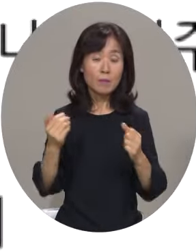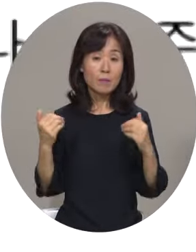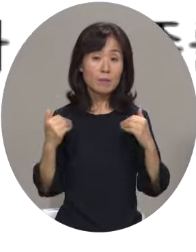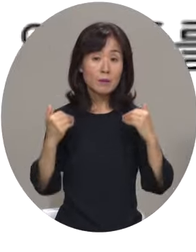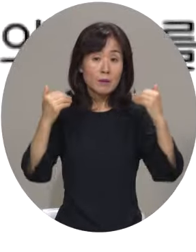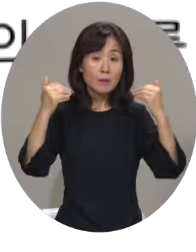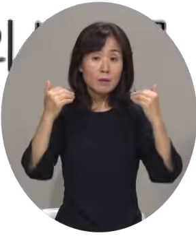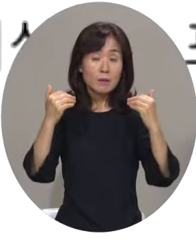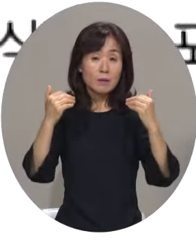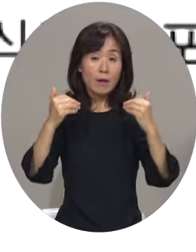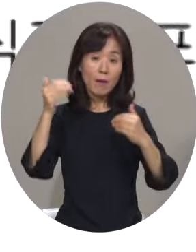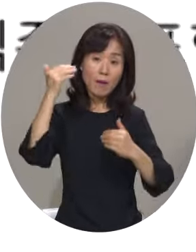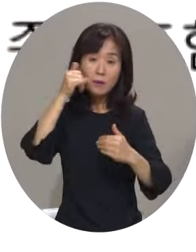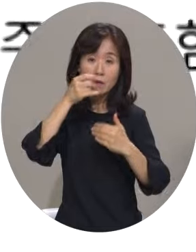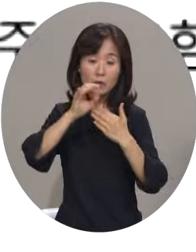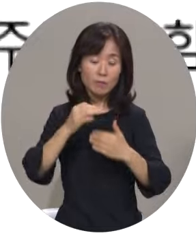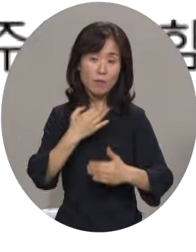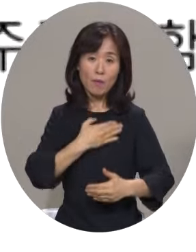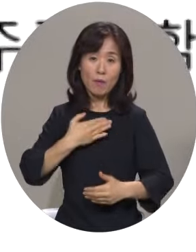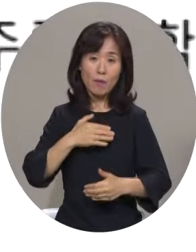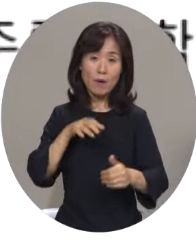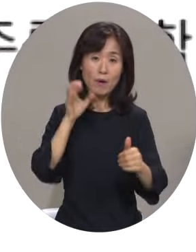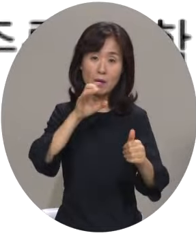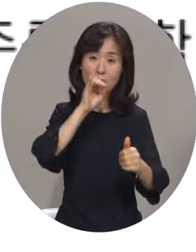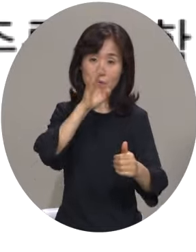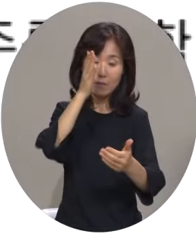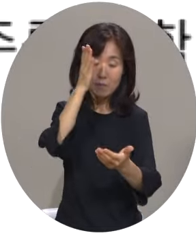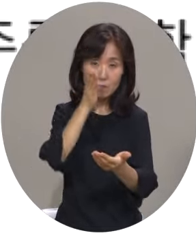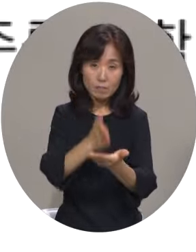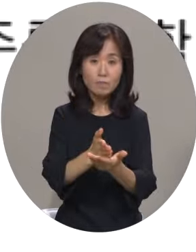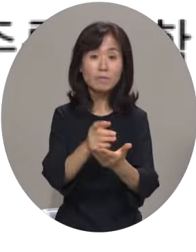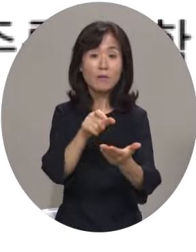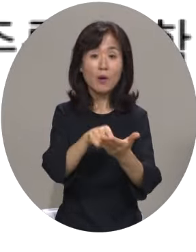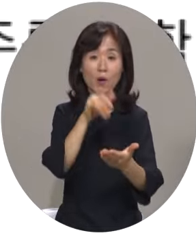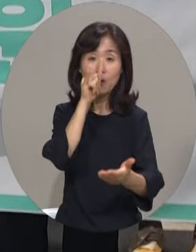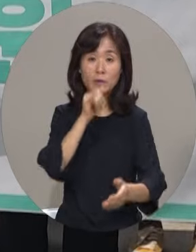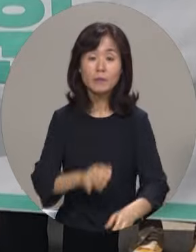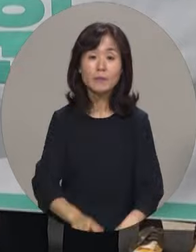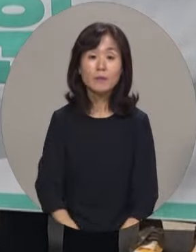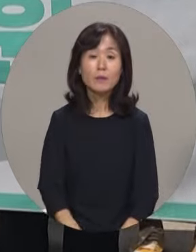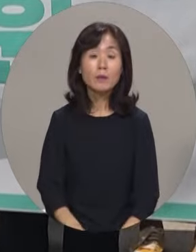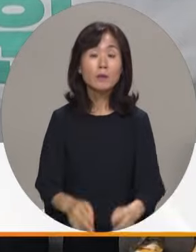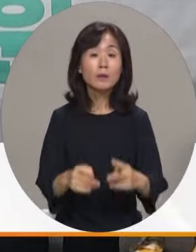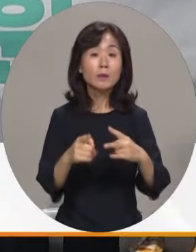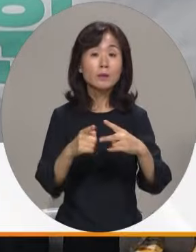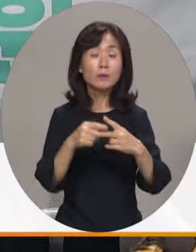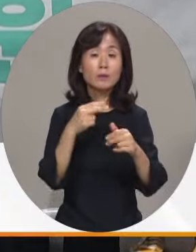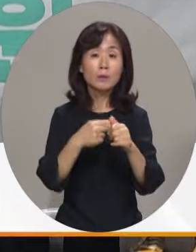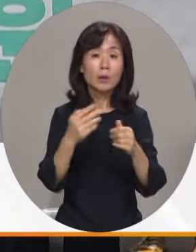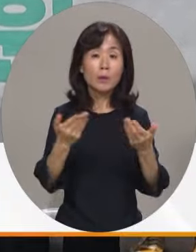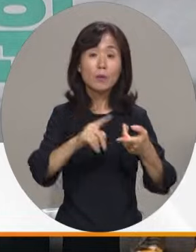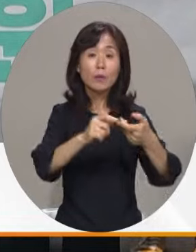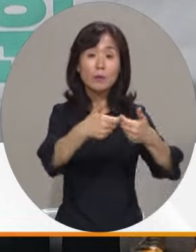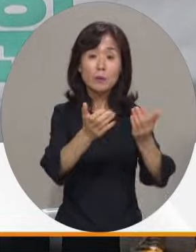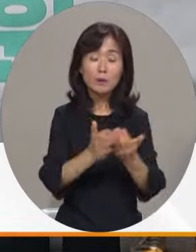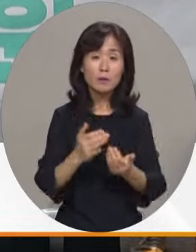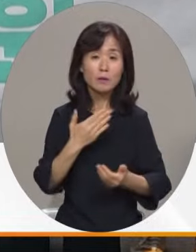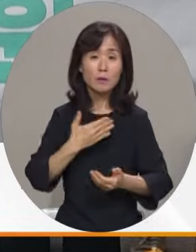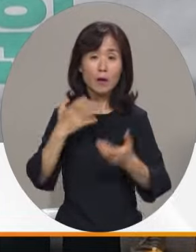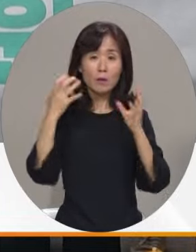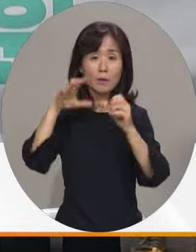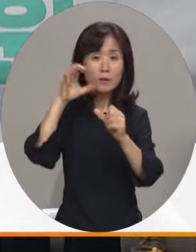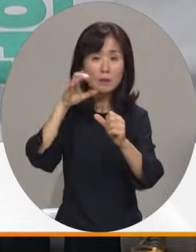해를 끼치는 정서적 학대 행위를 하면 안 된다고 명시하고 있습니다. 초등교사노조는 이 정서적 아동학대